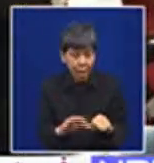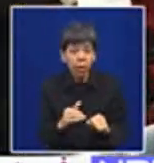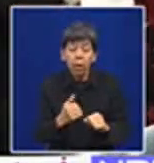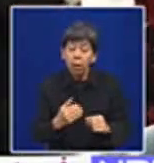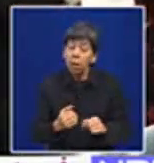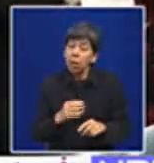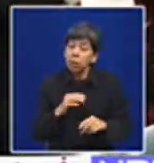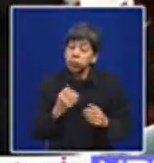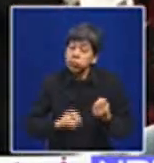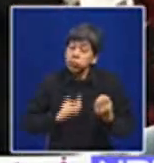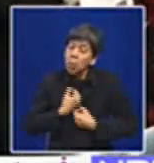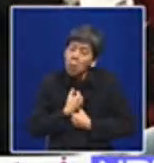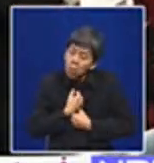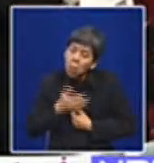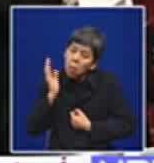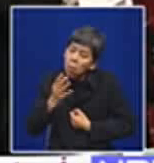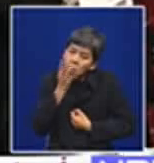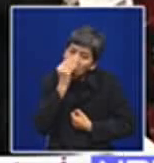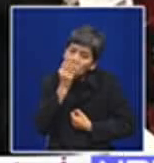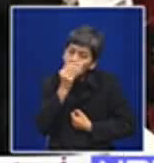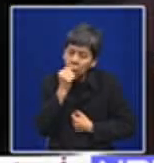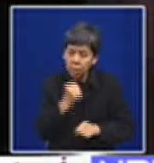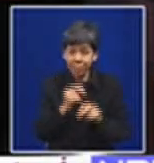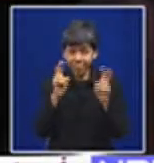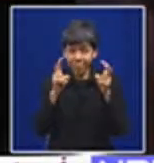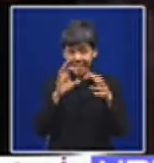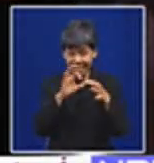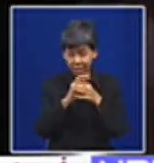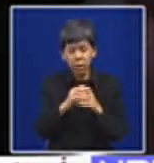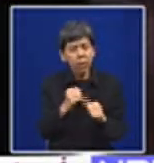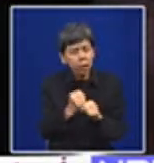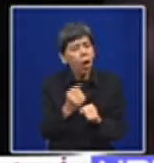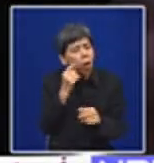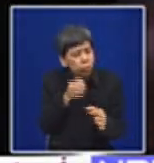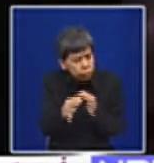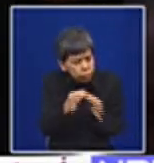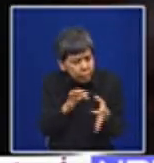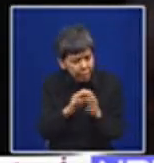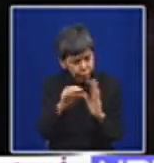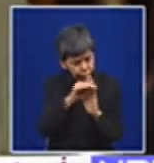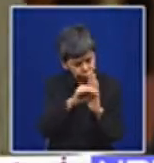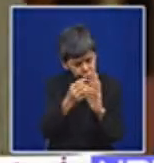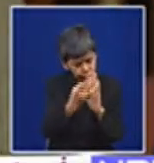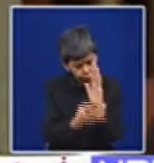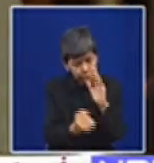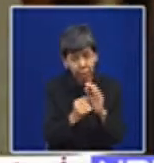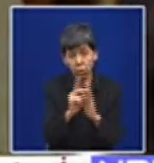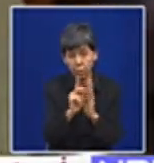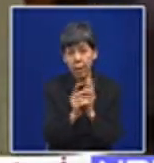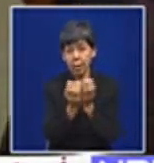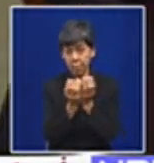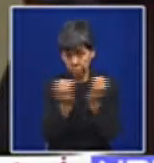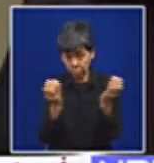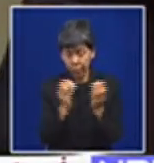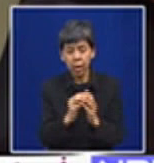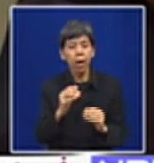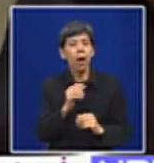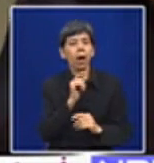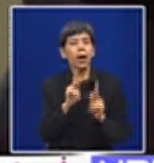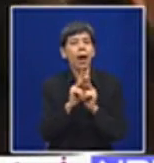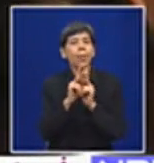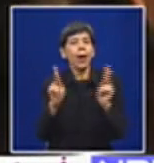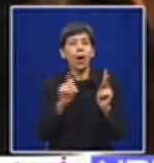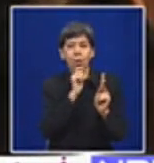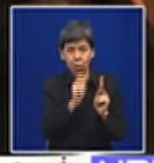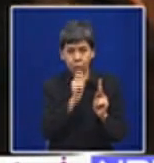เวทีสัมมนาได้รับฟังปาฐกถาพิเศษในหัวข้อทำความเข้าใจในสาระสำคัญของร่างธรรมนูญโดยโฆษกกรรมการ